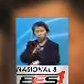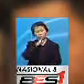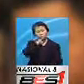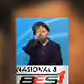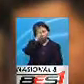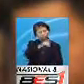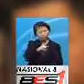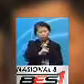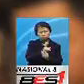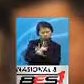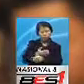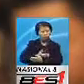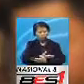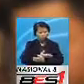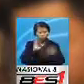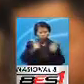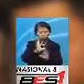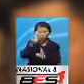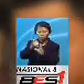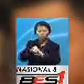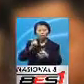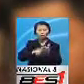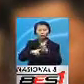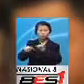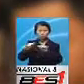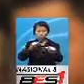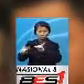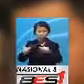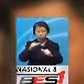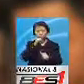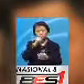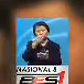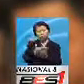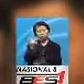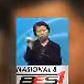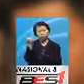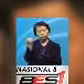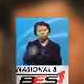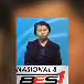agar mengawasi anak mereka supaya tidak terlibat dengan sebarang aktiviti tidak bermoral